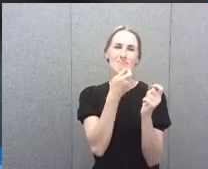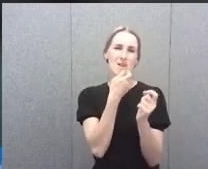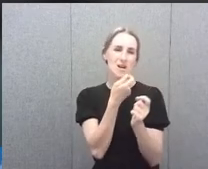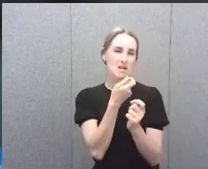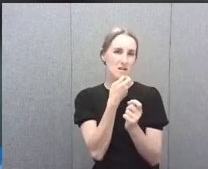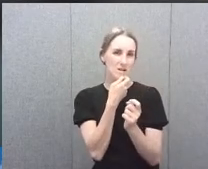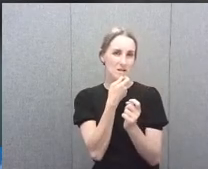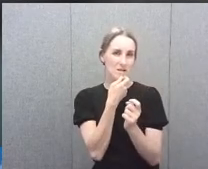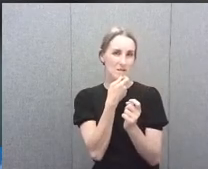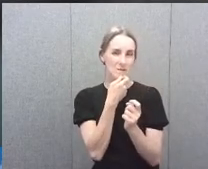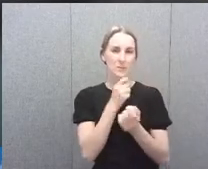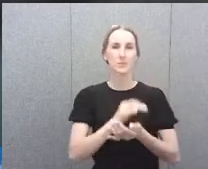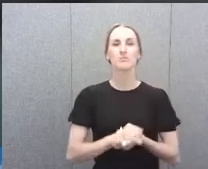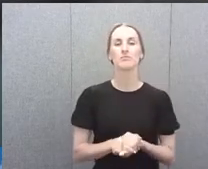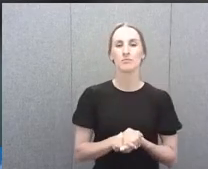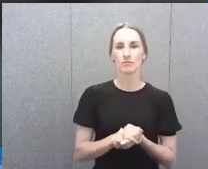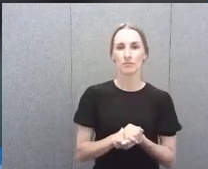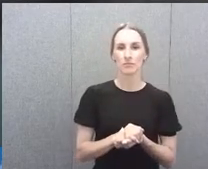министров